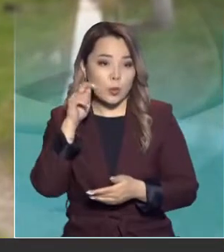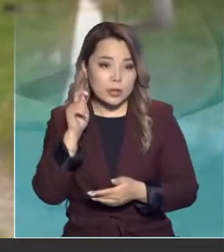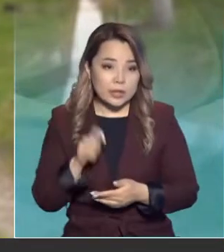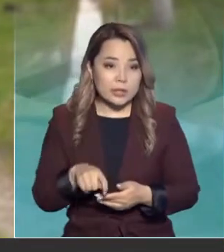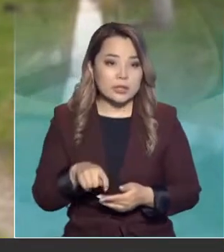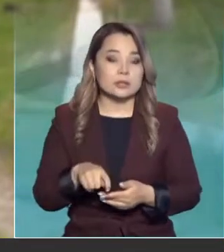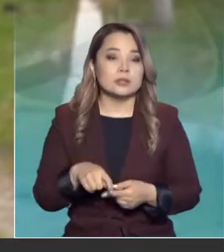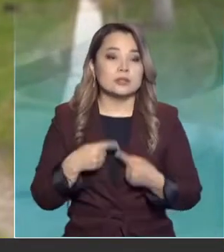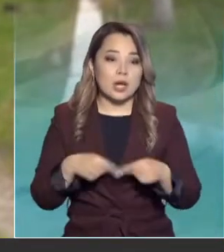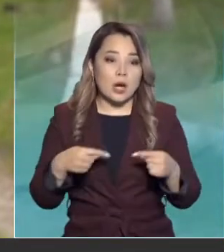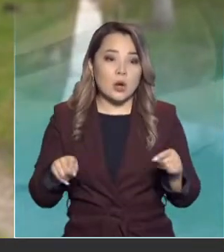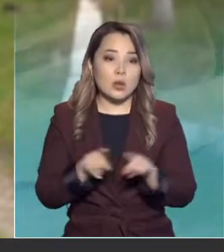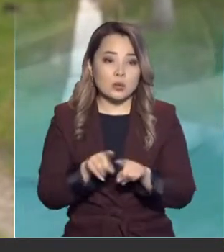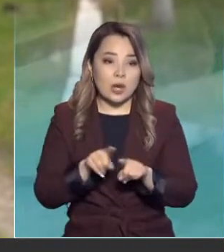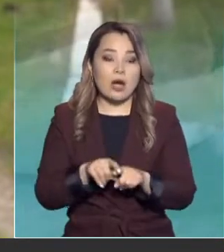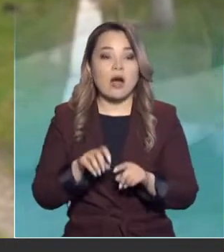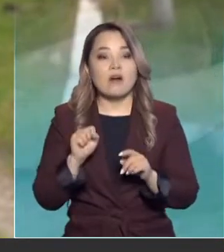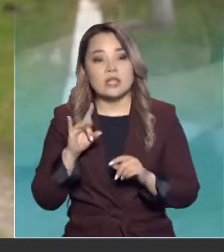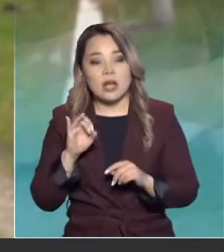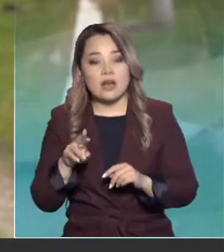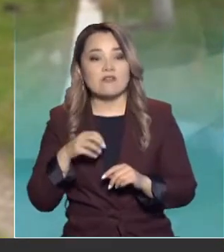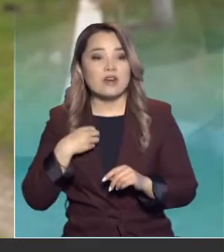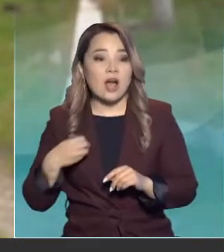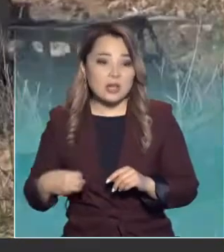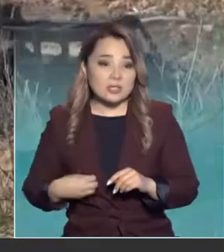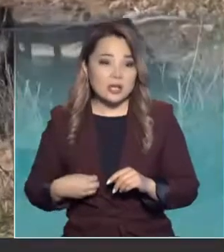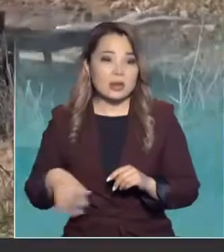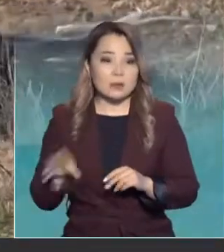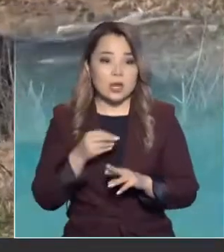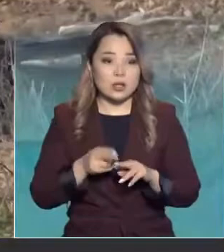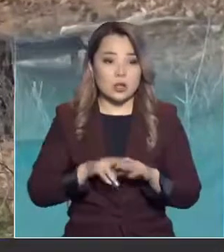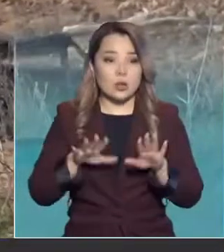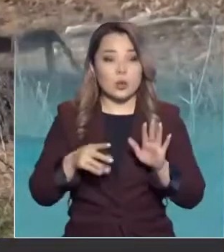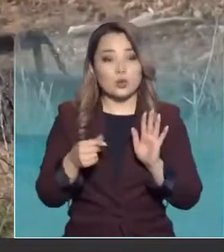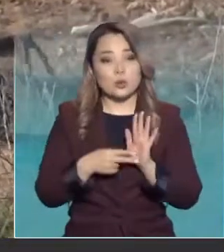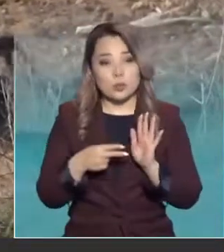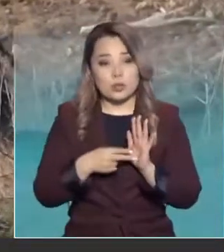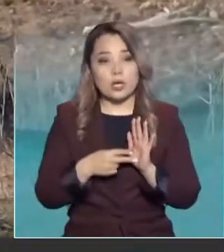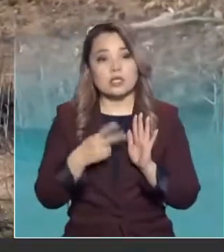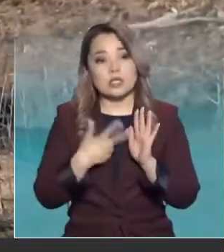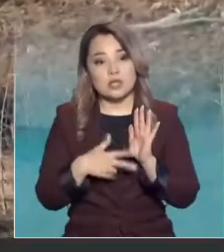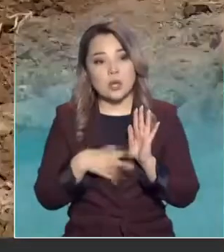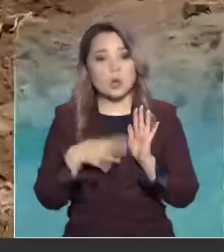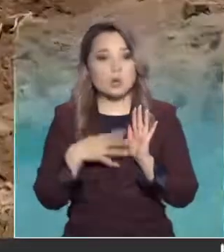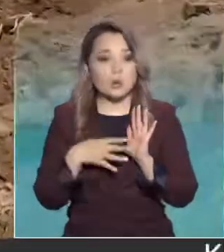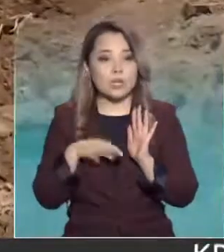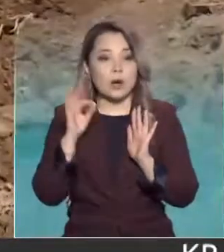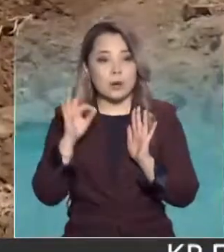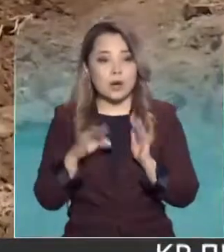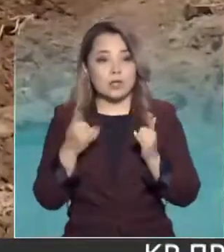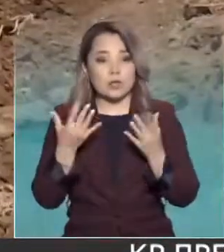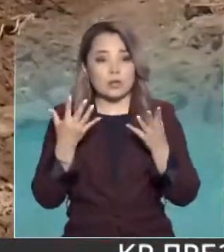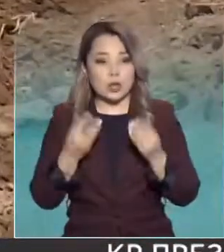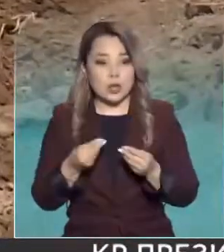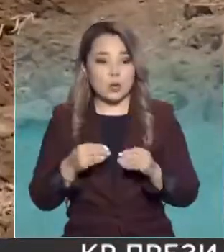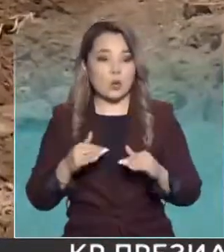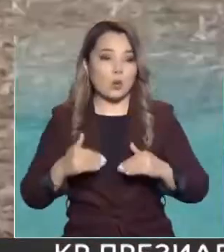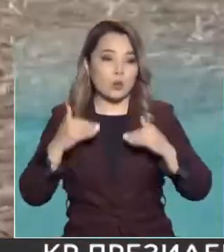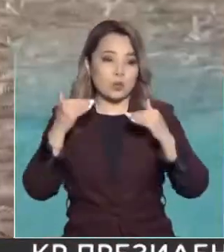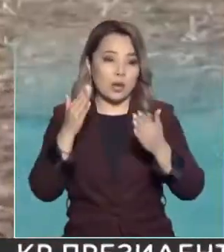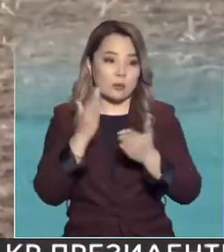Украинадан, басқа Швеция, Австрия, Франция, сол жақтардан аламыз. Олардың бағасы 80-90%-ға бүгінгі күнге көтеріліп